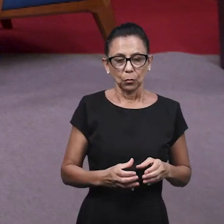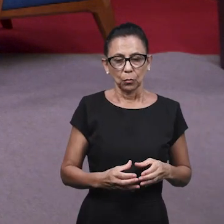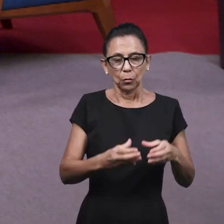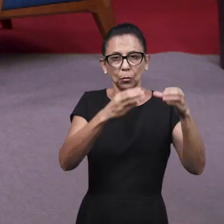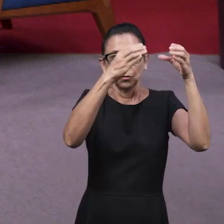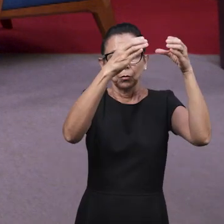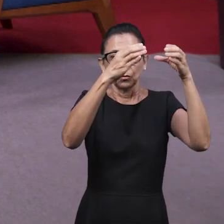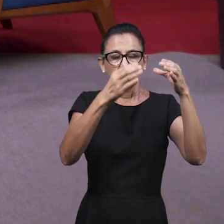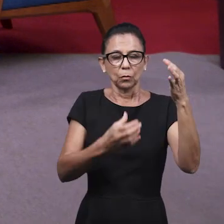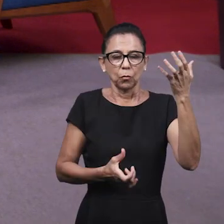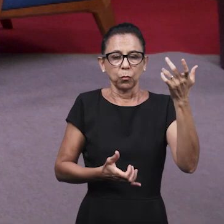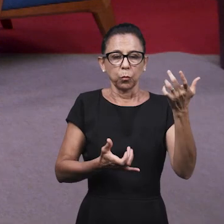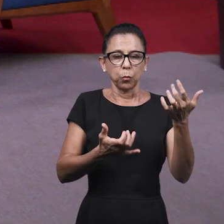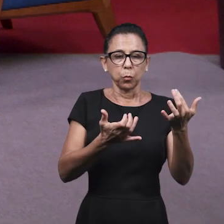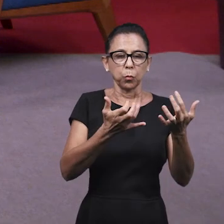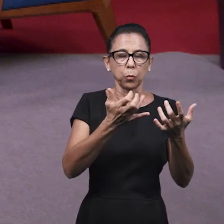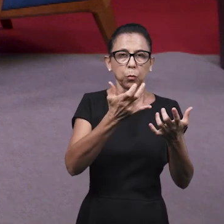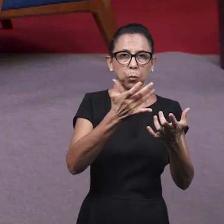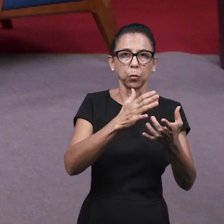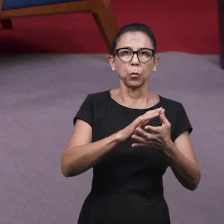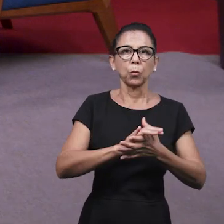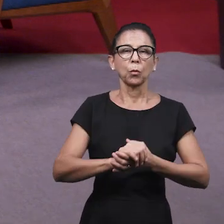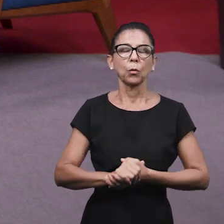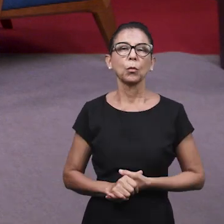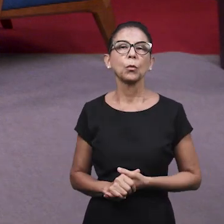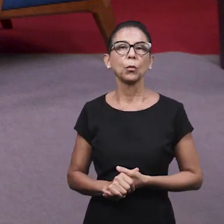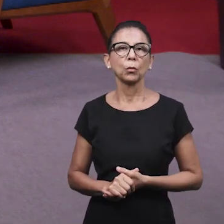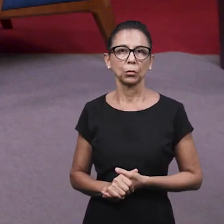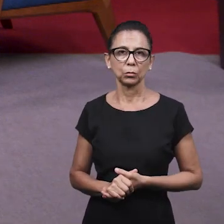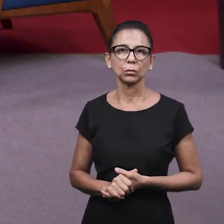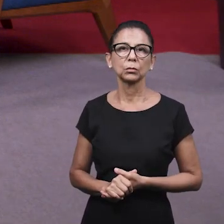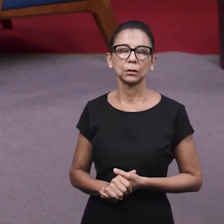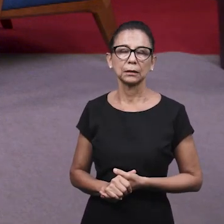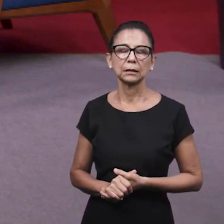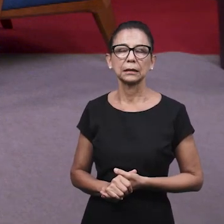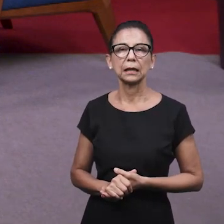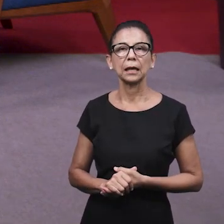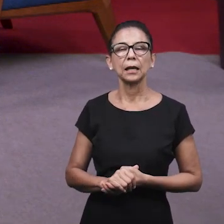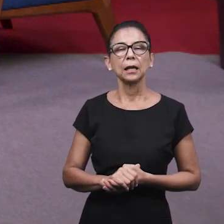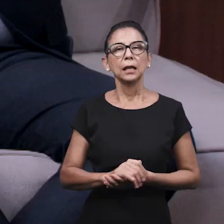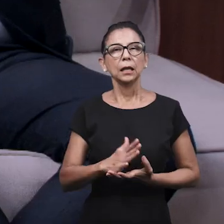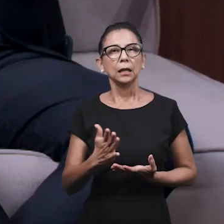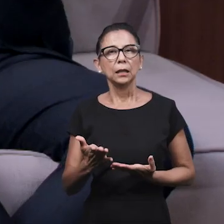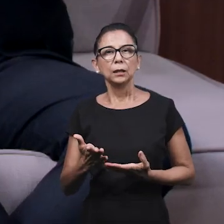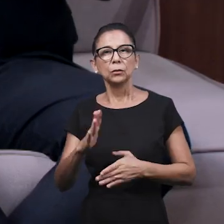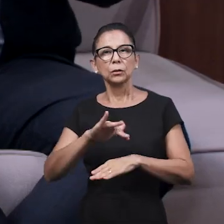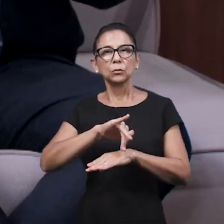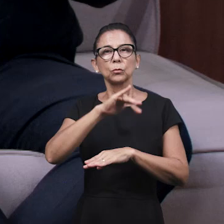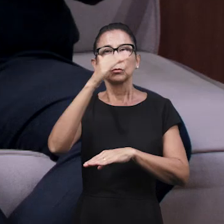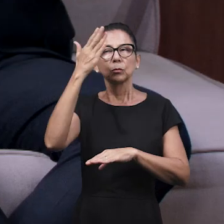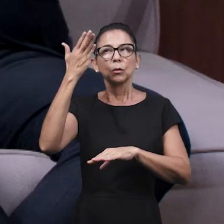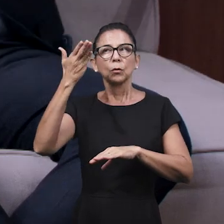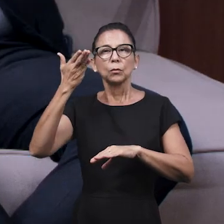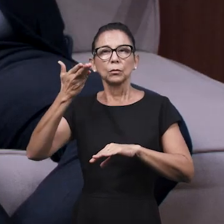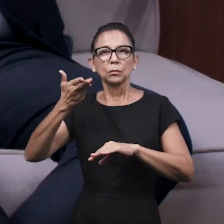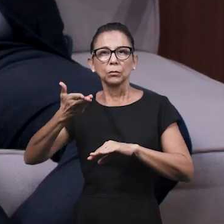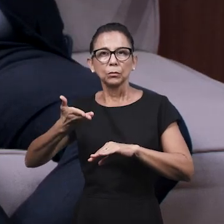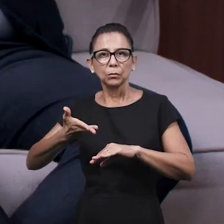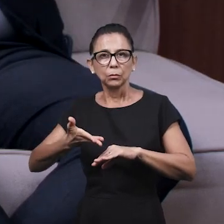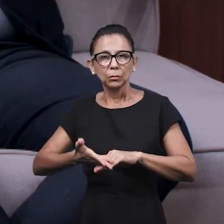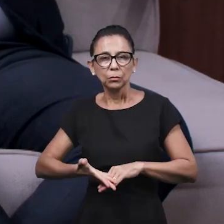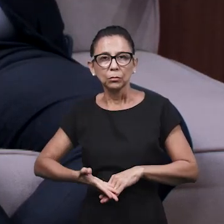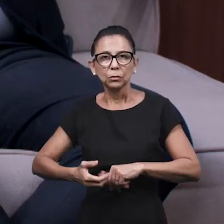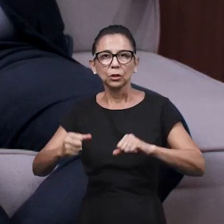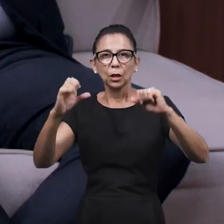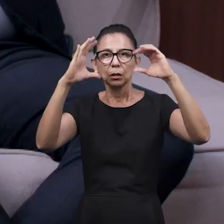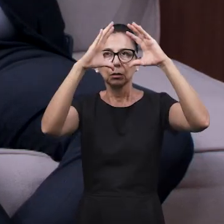donc le nuage pendant la journée, le tabernacle. Daniel, si on revient au début de la création, quand il y